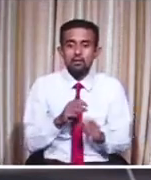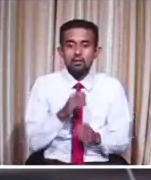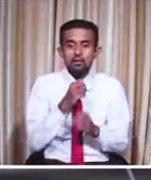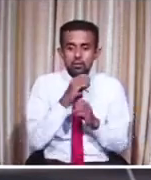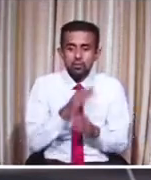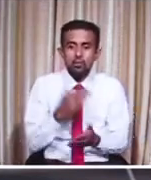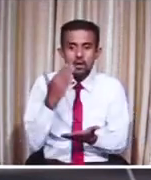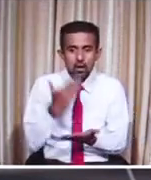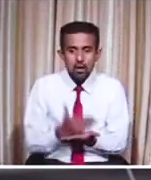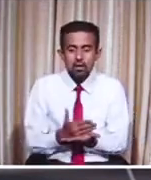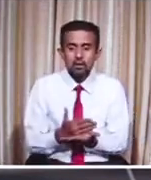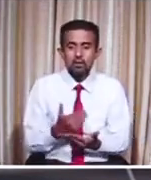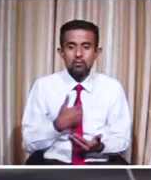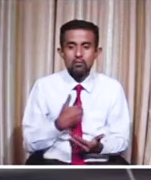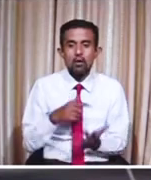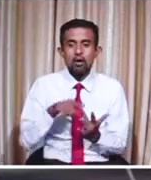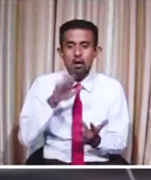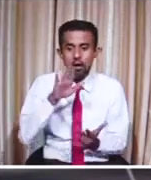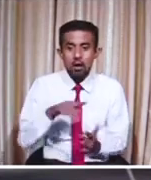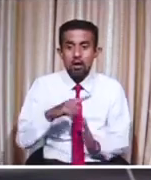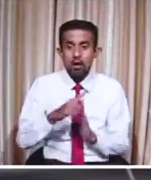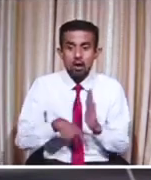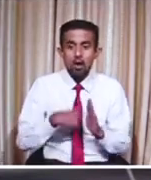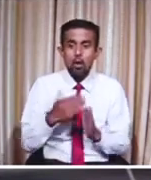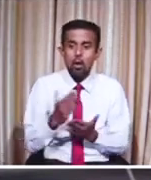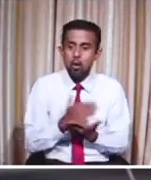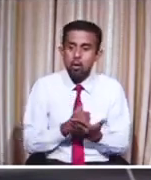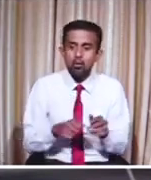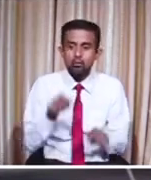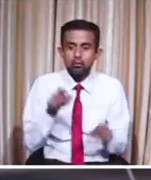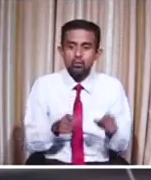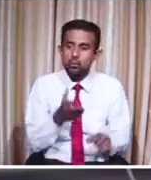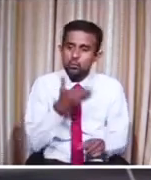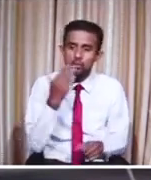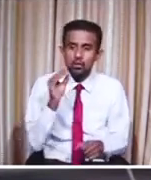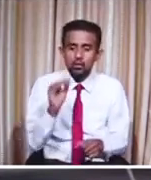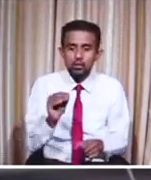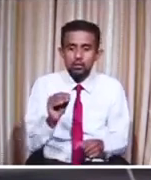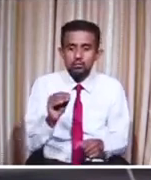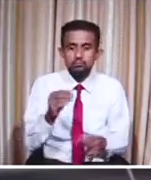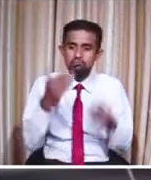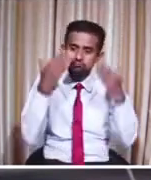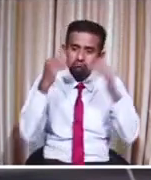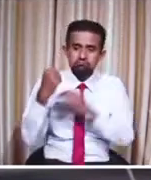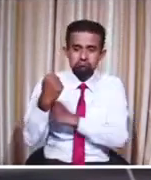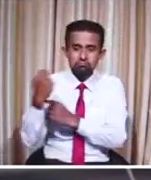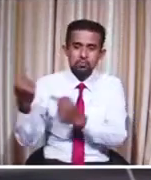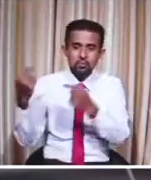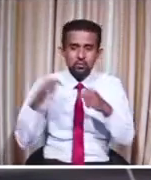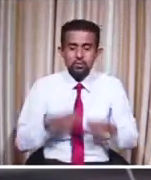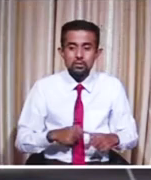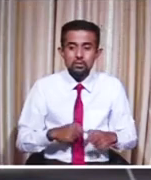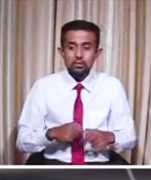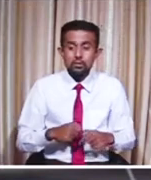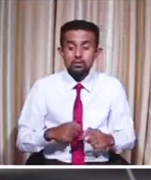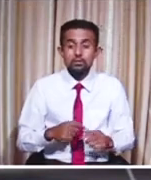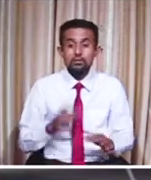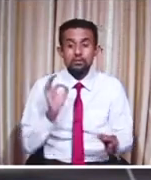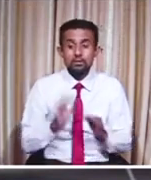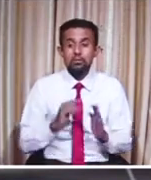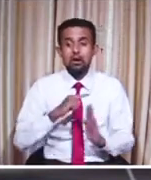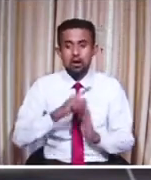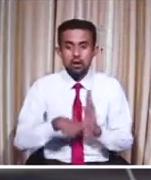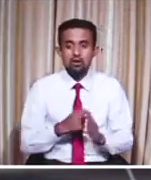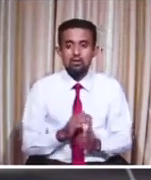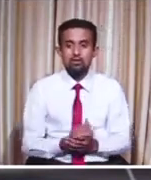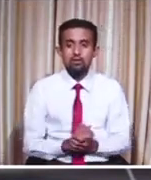මේක නවත්තන්න. මම ආරාධනා කරන රට පුරාම ඉන්න හැම කෙනෙකුටම පුළුවන් නම් කොන්ද කෙලින් තියාගෙන එන්න. ගිනි තියපිය මුළු රටම ඒක තමයි වෙන්න